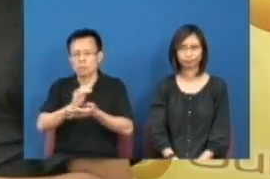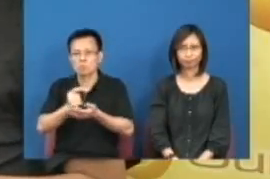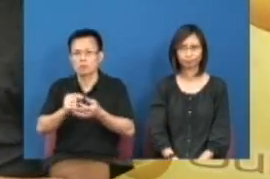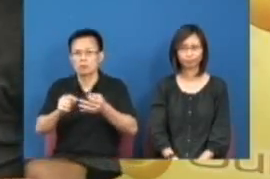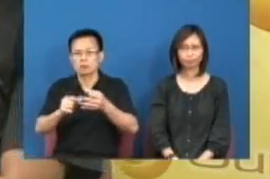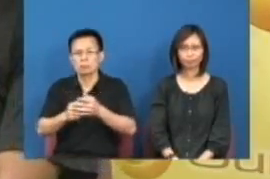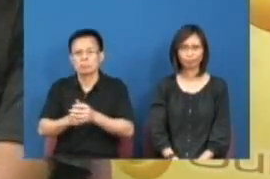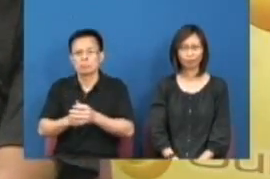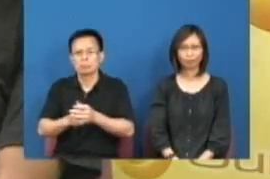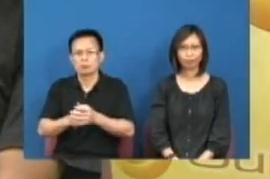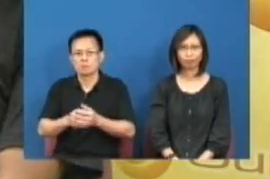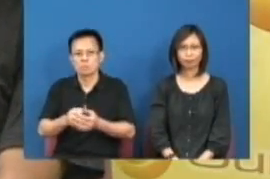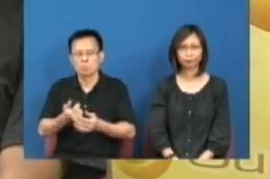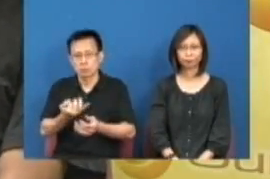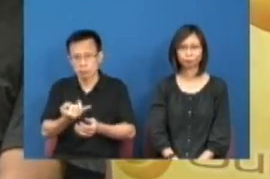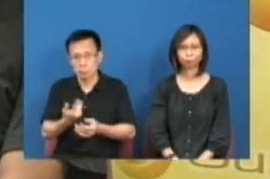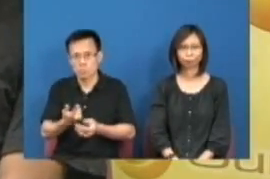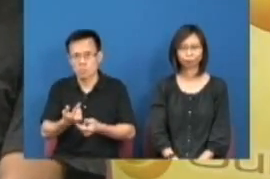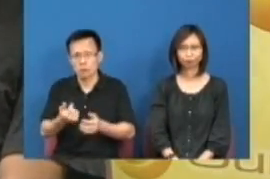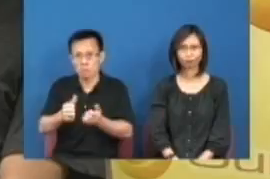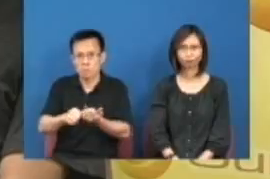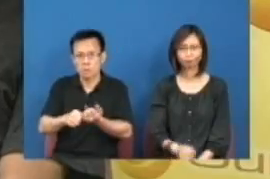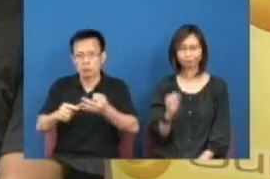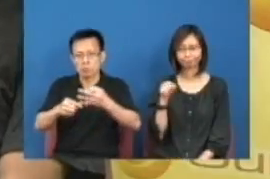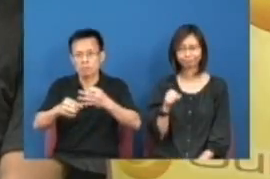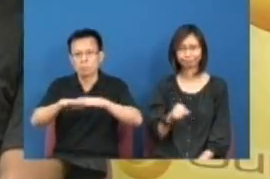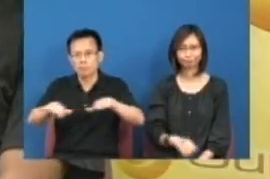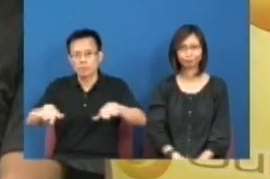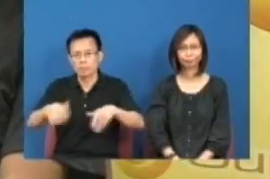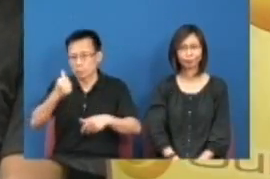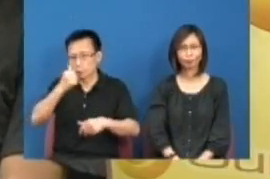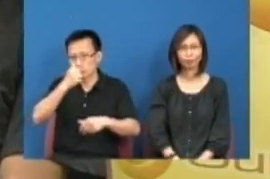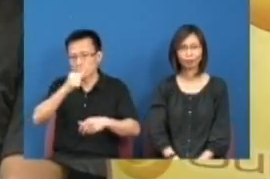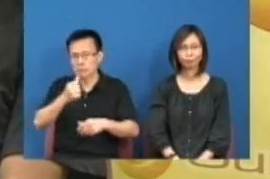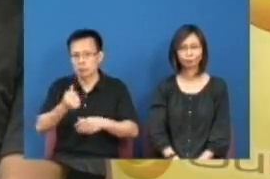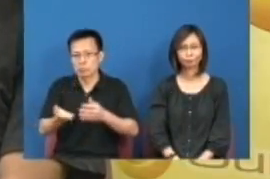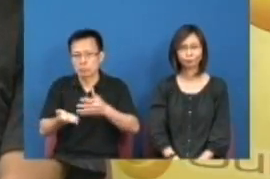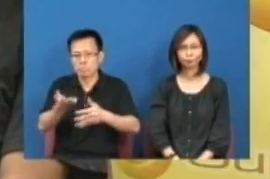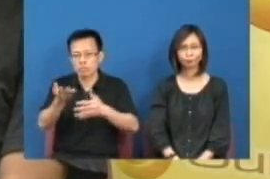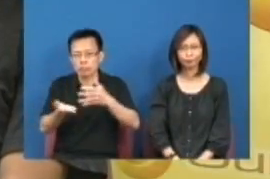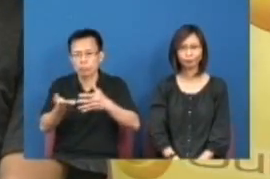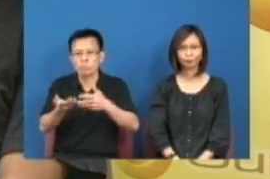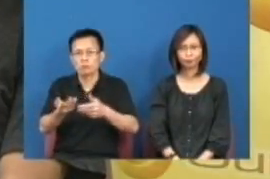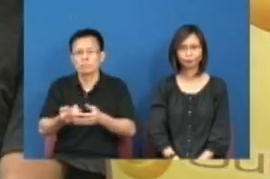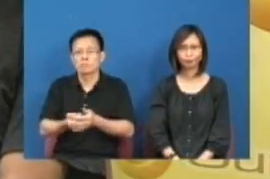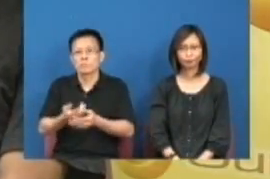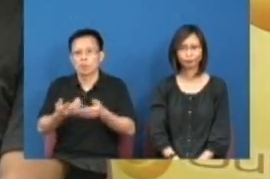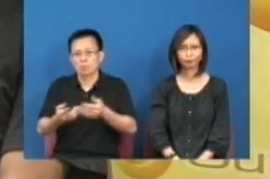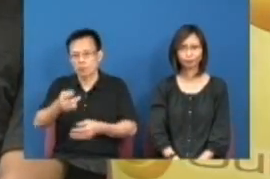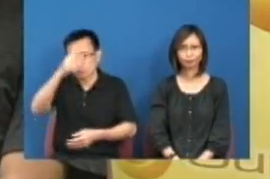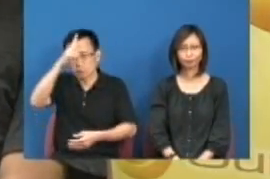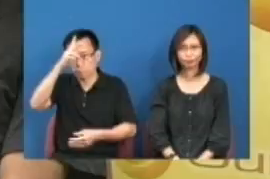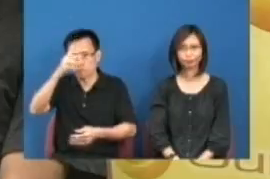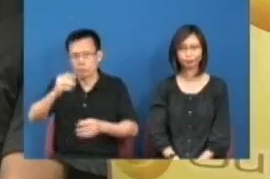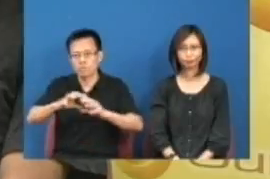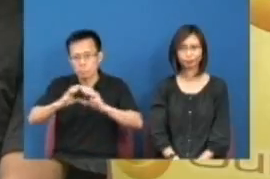做不做到呢，其實就涉及到習近平的威信的嘛，或者現在的特區政府的班子搞不